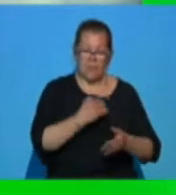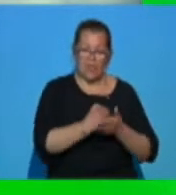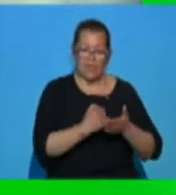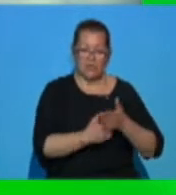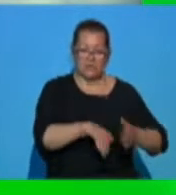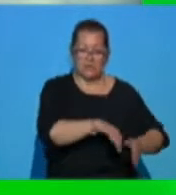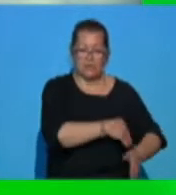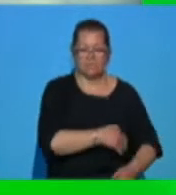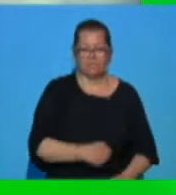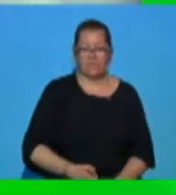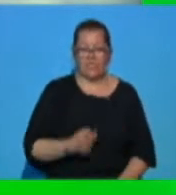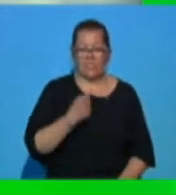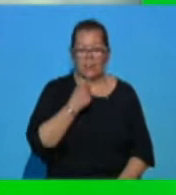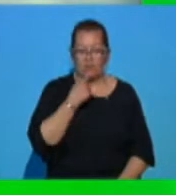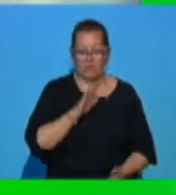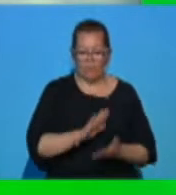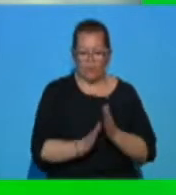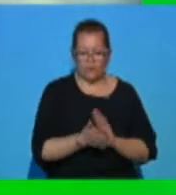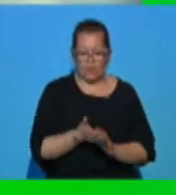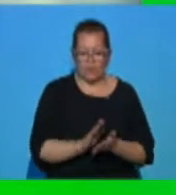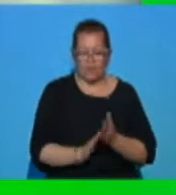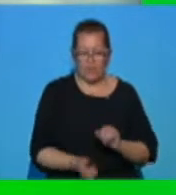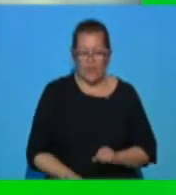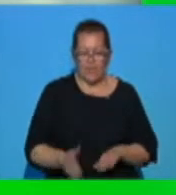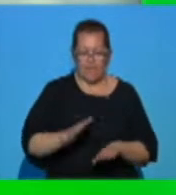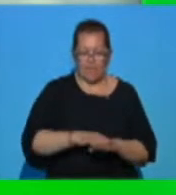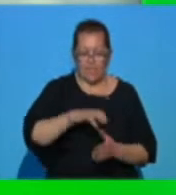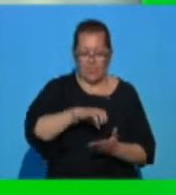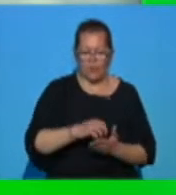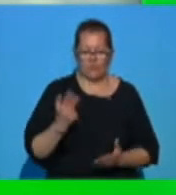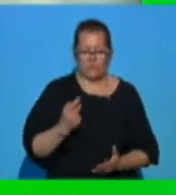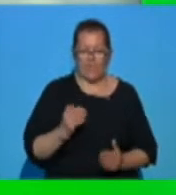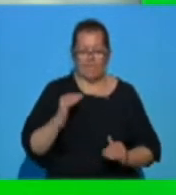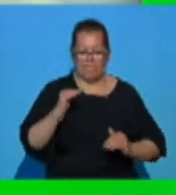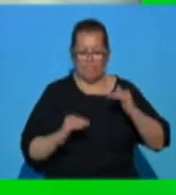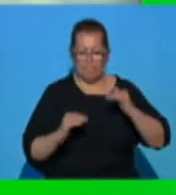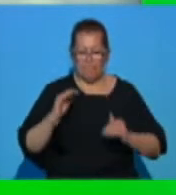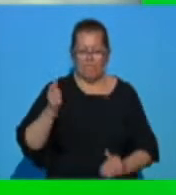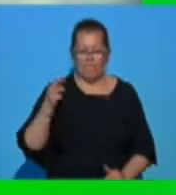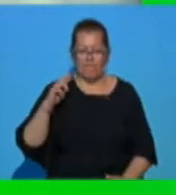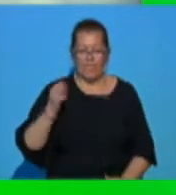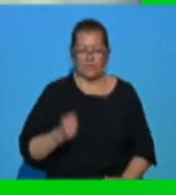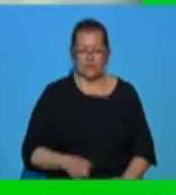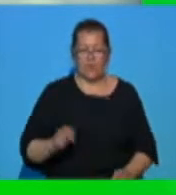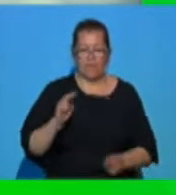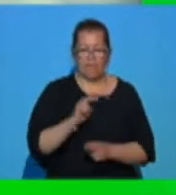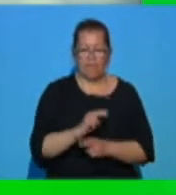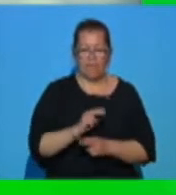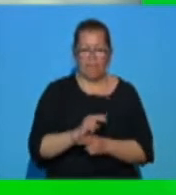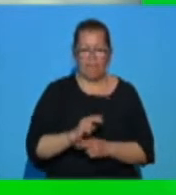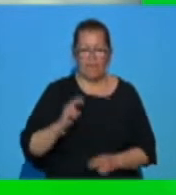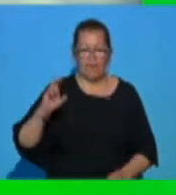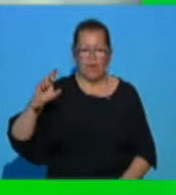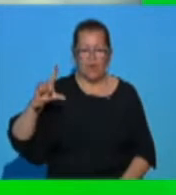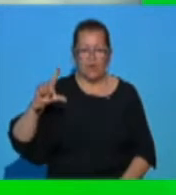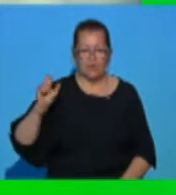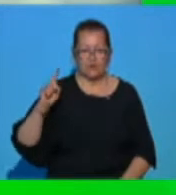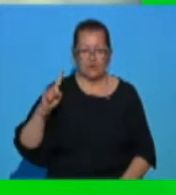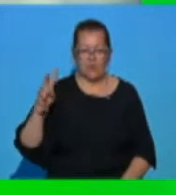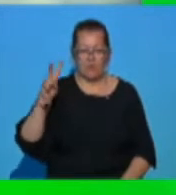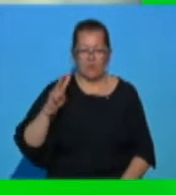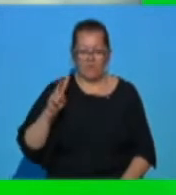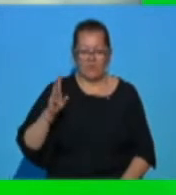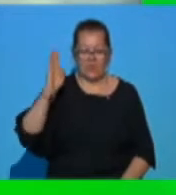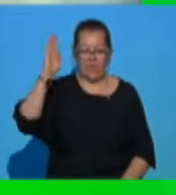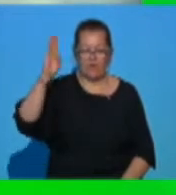final, iar oltenii vor termina sezonul pe locul 3. Ei vor da baraj pentru participarea în Conference League vinerea viitoare, tot pe